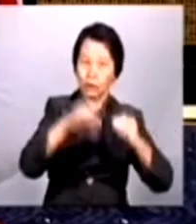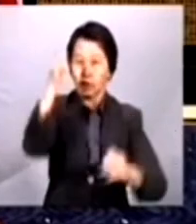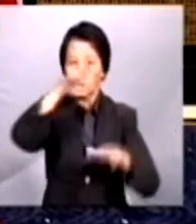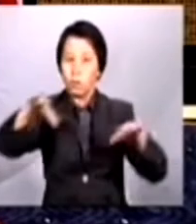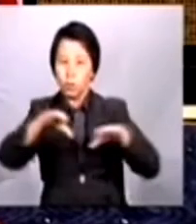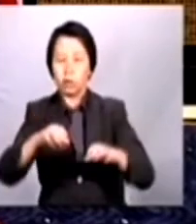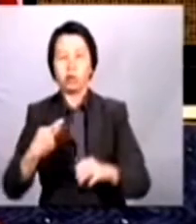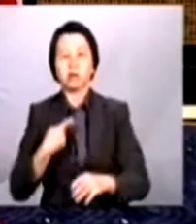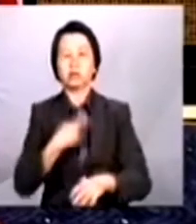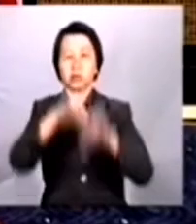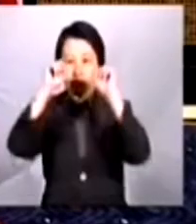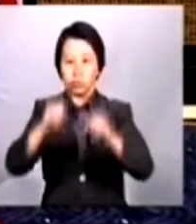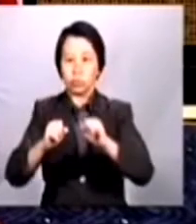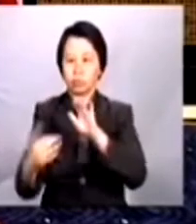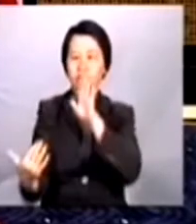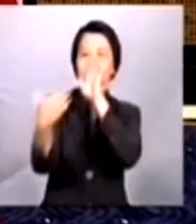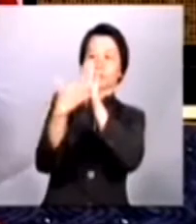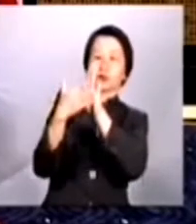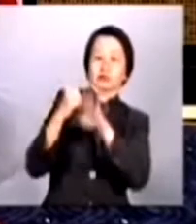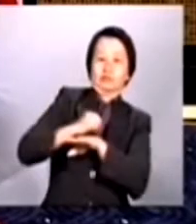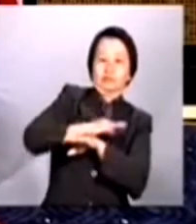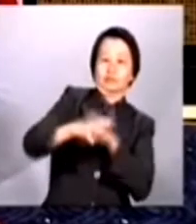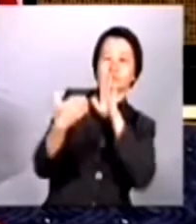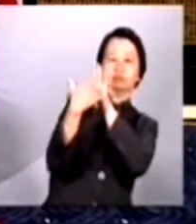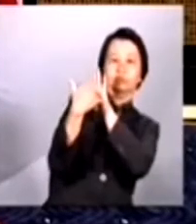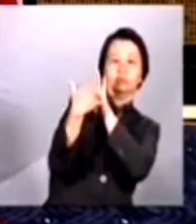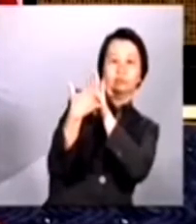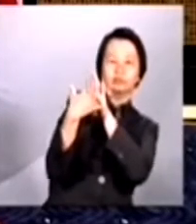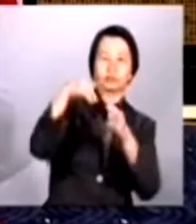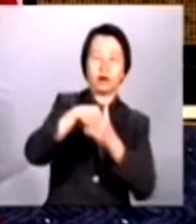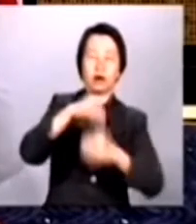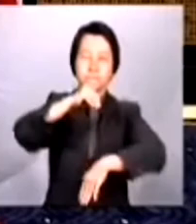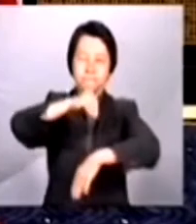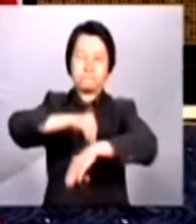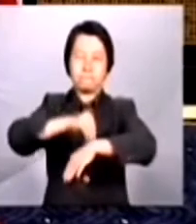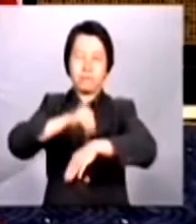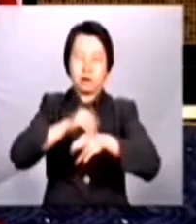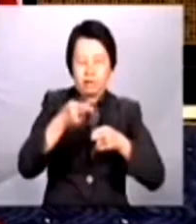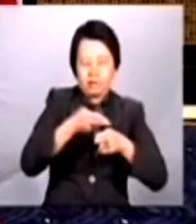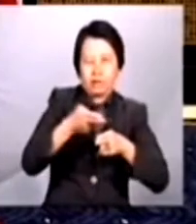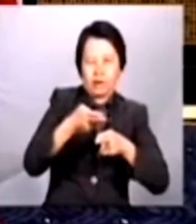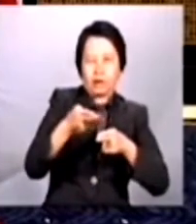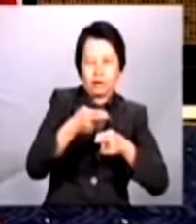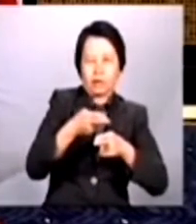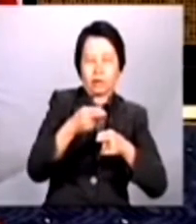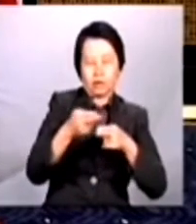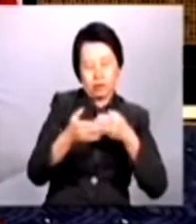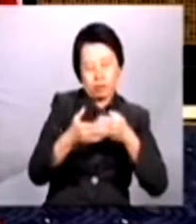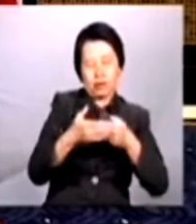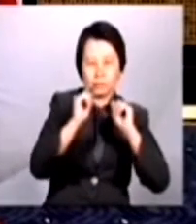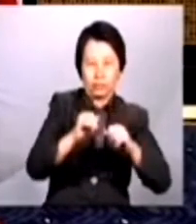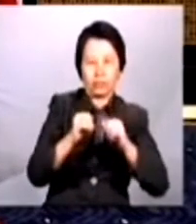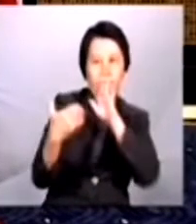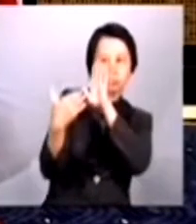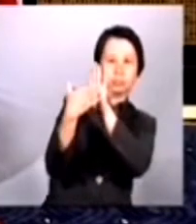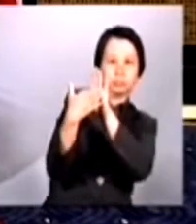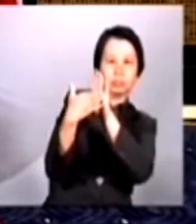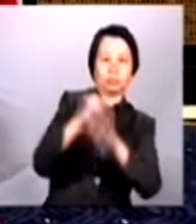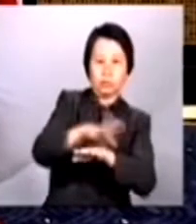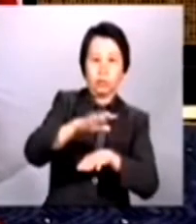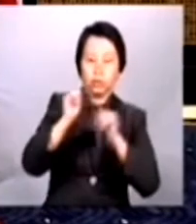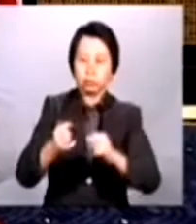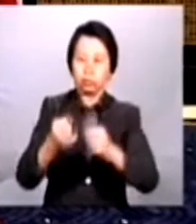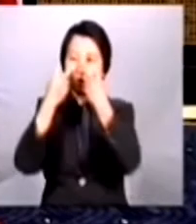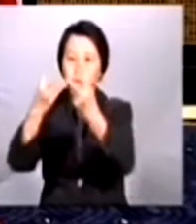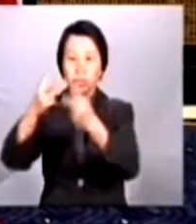kita mampu menyekat penularan wabah ini dalam masa yang terdekat kita telah melihat